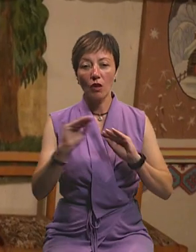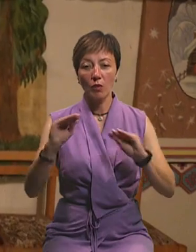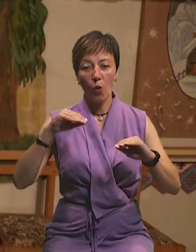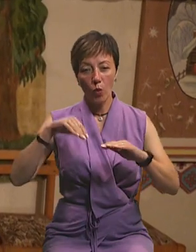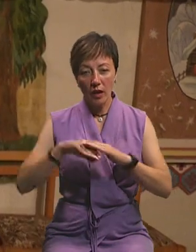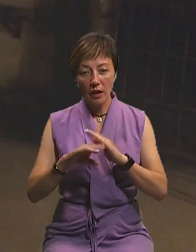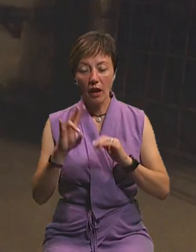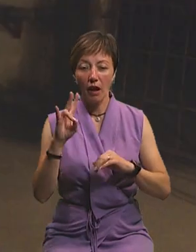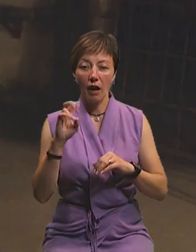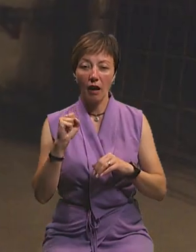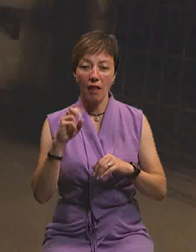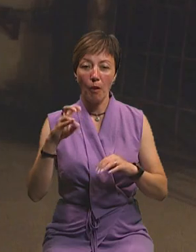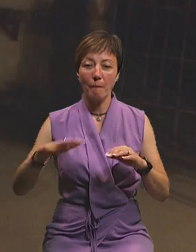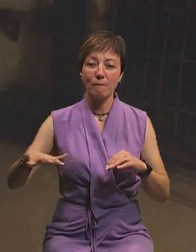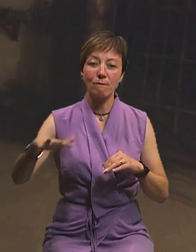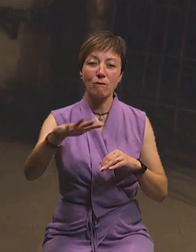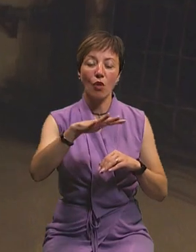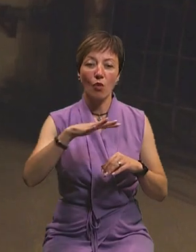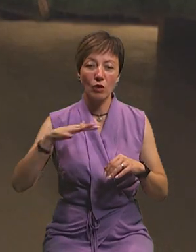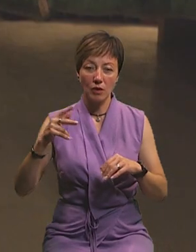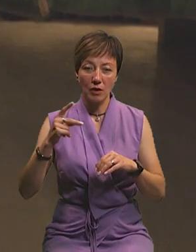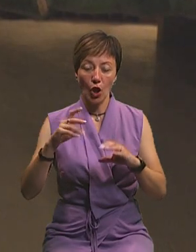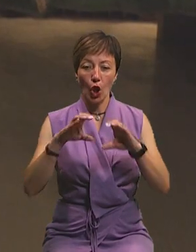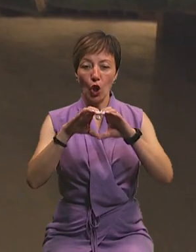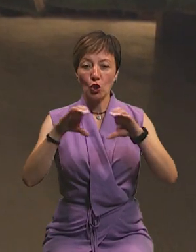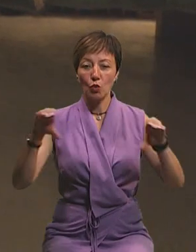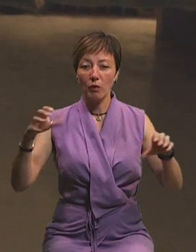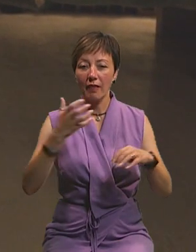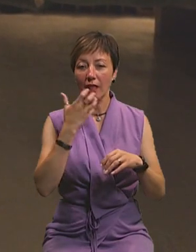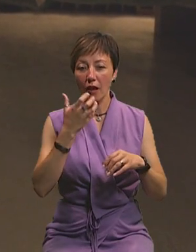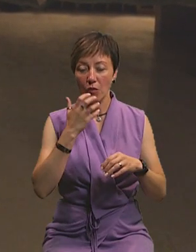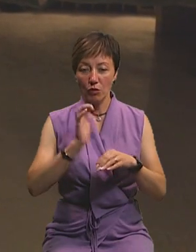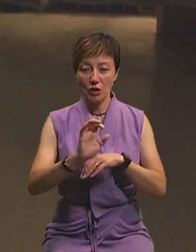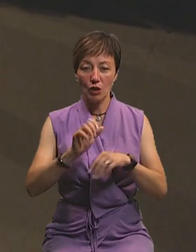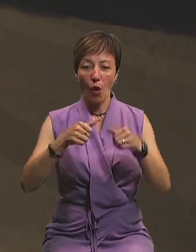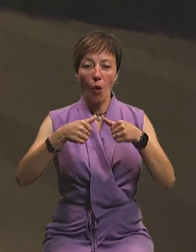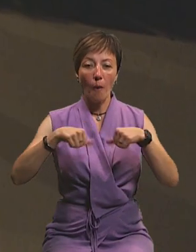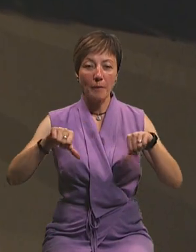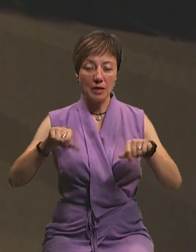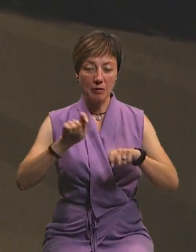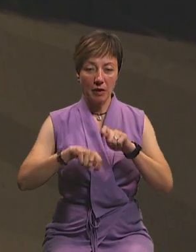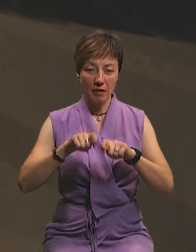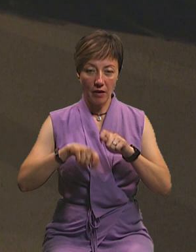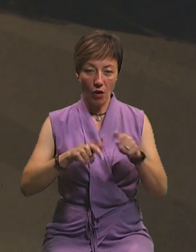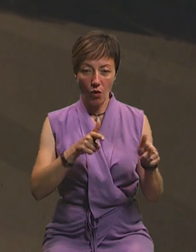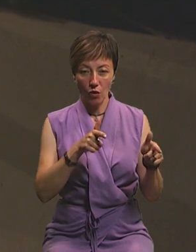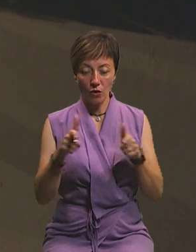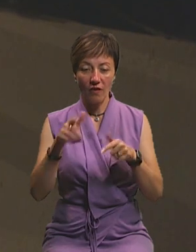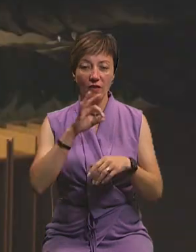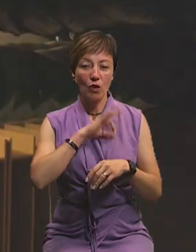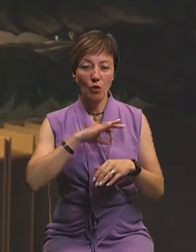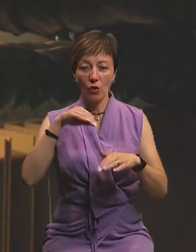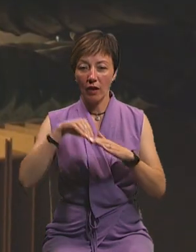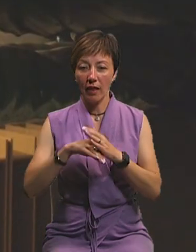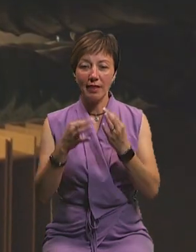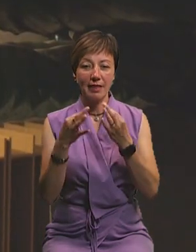укриття та над всією його площею на висоті півтора метри труби теплопостачання комісія яка перевіряла готовність сховищ використовувати укриття